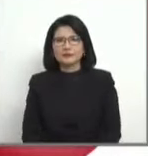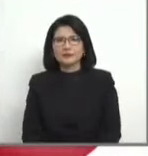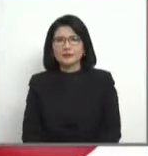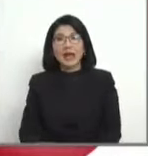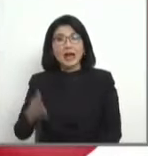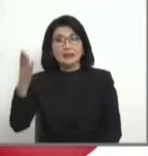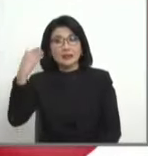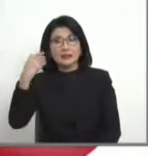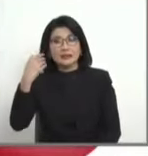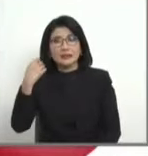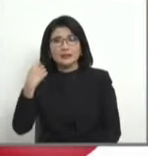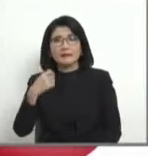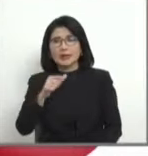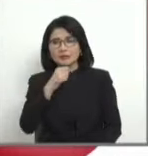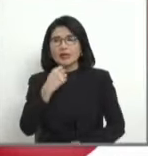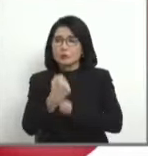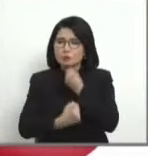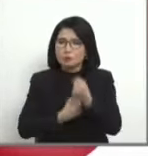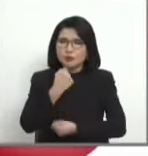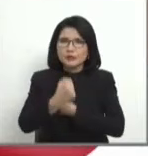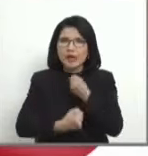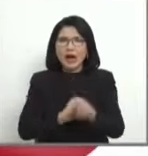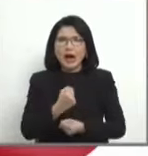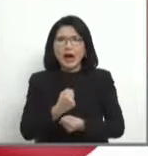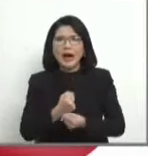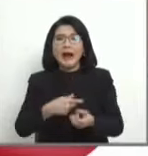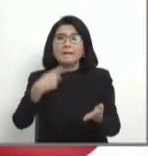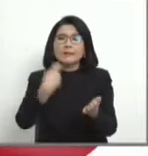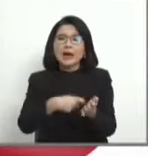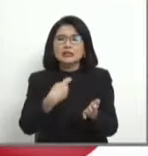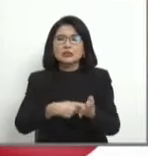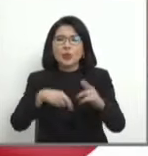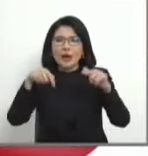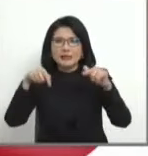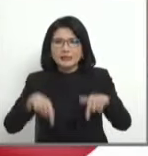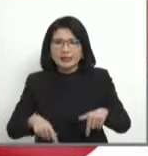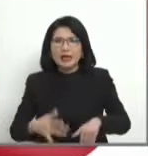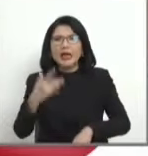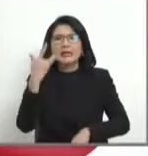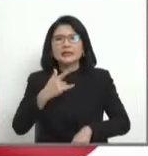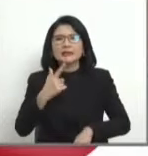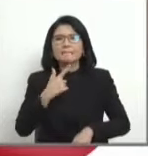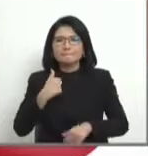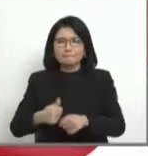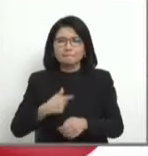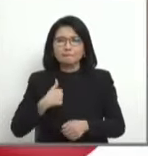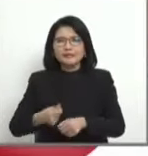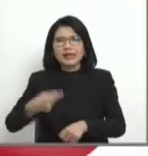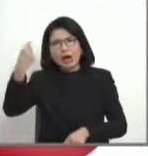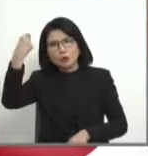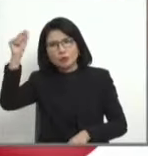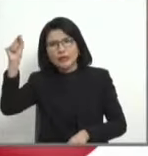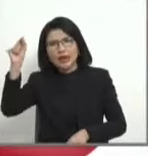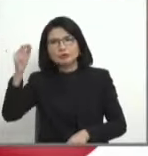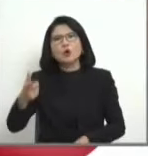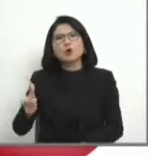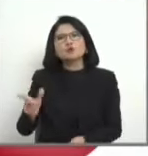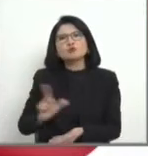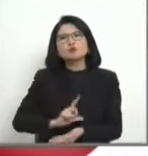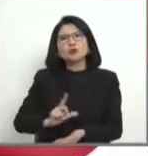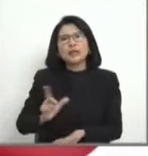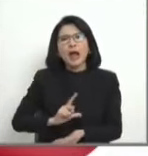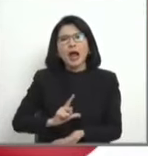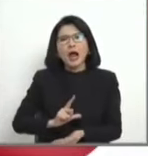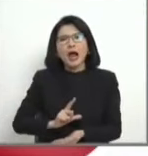betul, ikhtiar para mahasiswa hari ini agar dia tetap bisa sekolah adalah ngutang. Dan